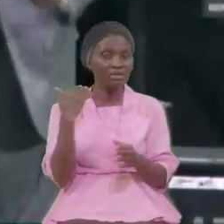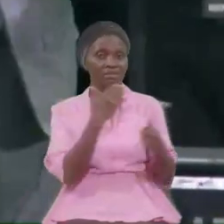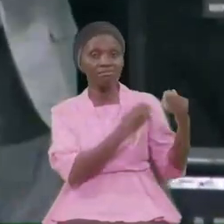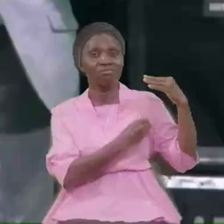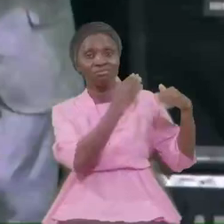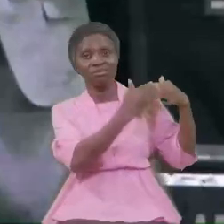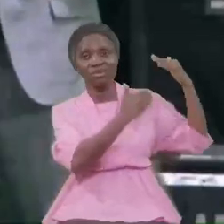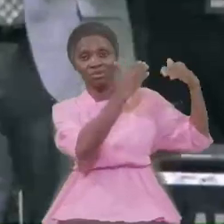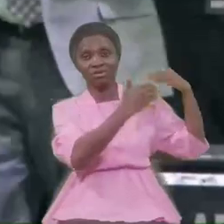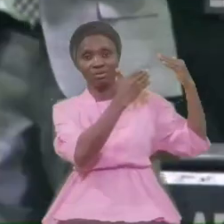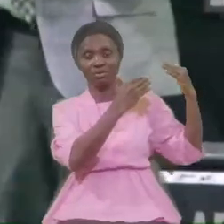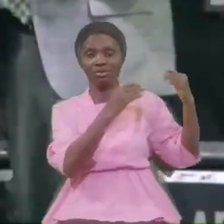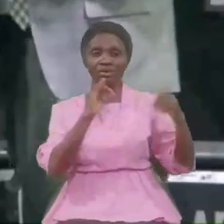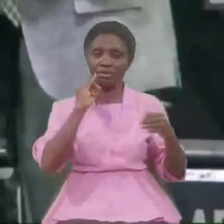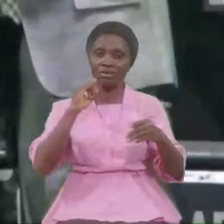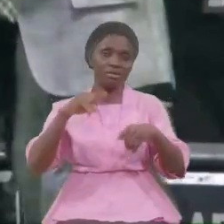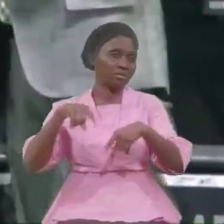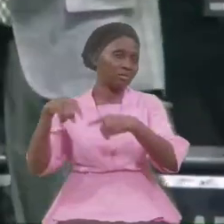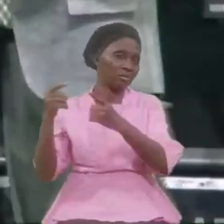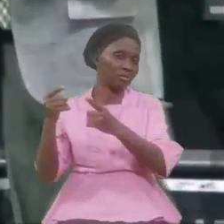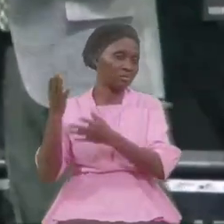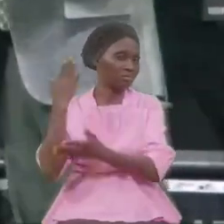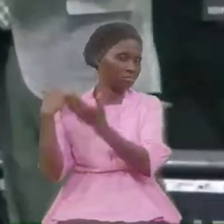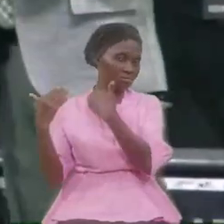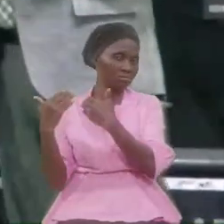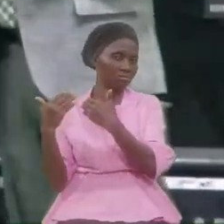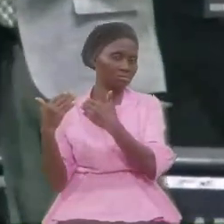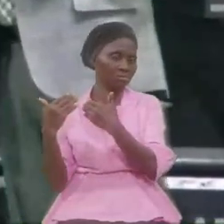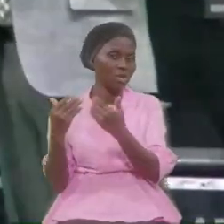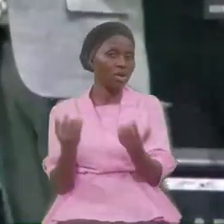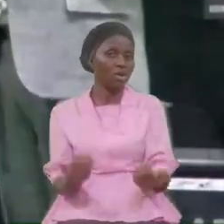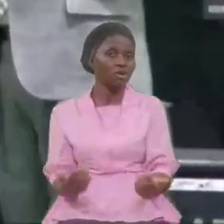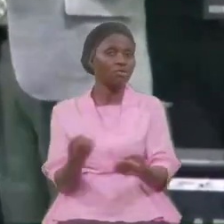Les siècles passés se sont écoulés. Aujourd'hui,